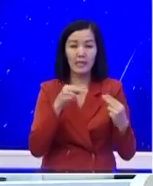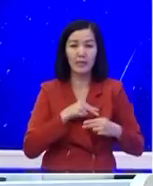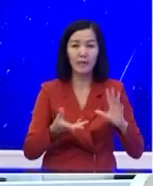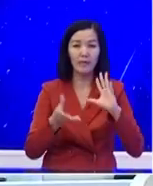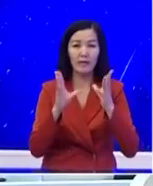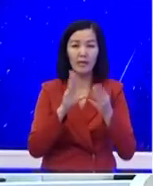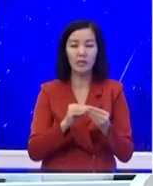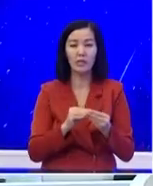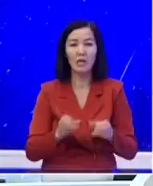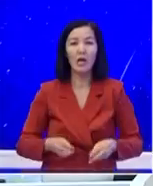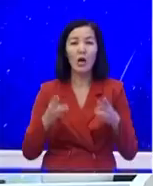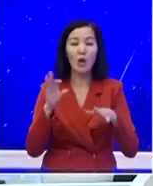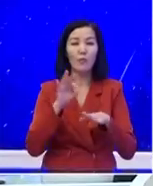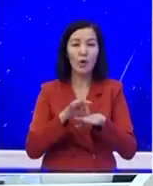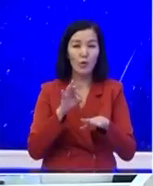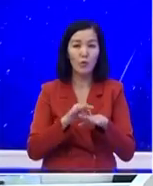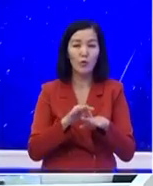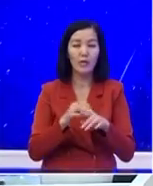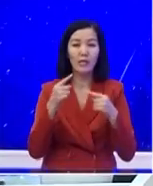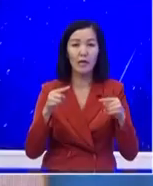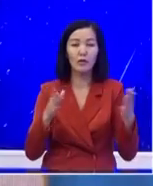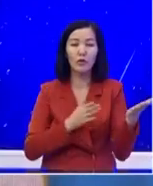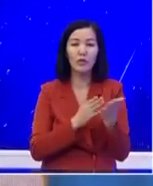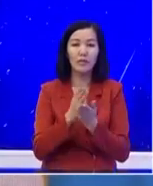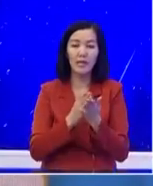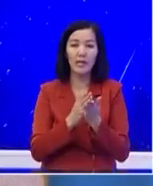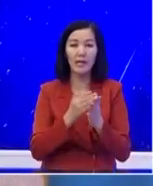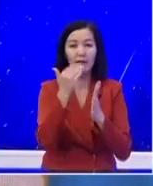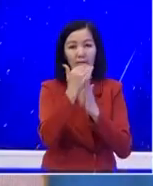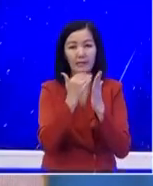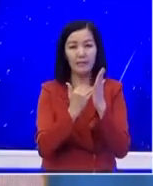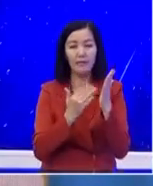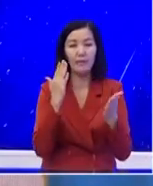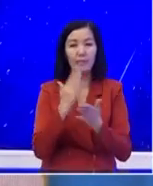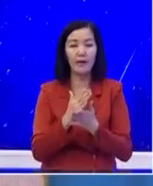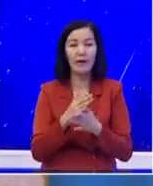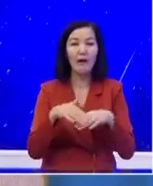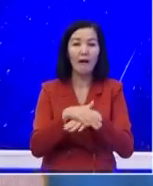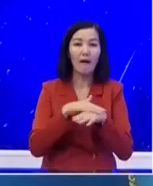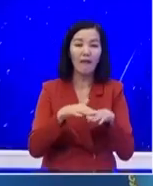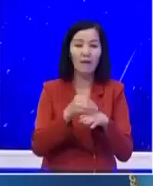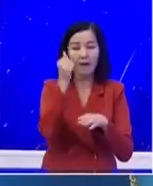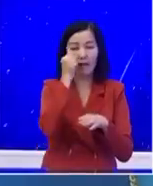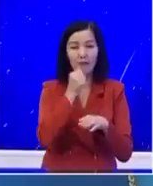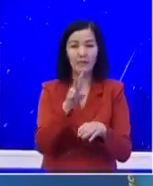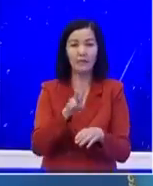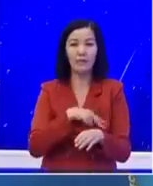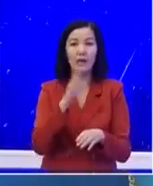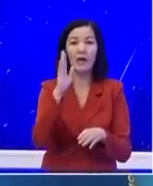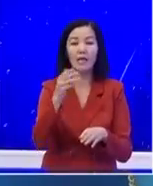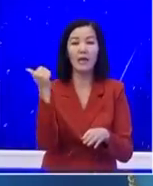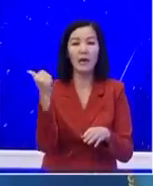нәтижесі. Қауіпті індеттен қаймықпай тер төккен түрлі сала мамандарының тізімі әлі де бар. Халық алғысы медалінің тағы бір тобы алдағы